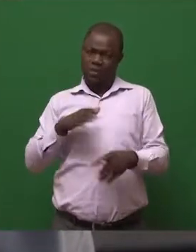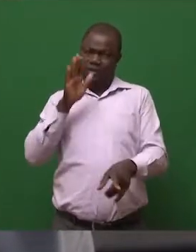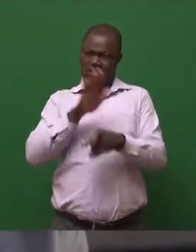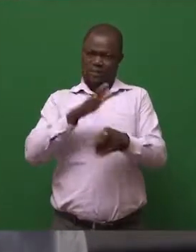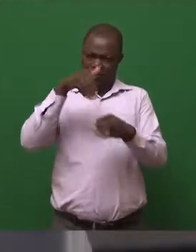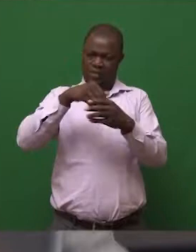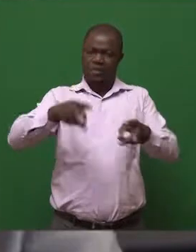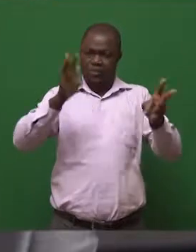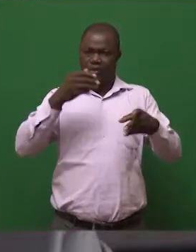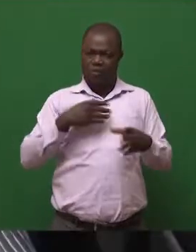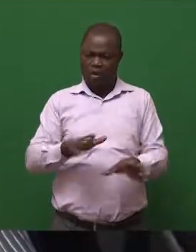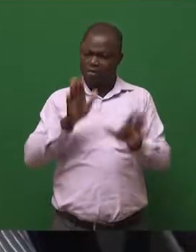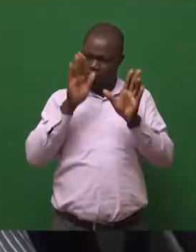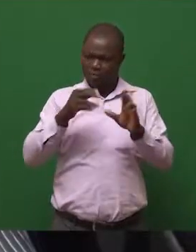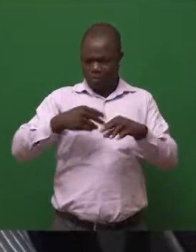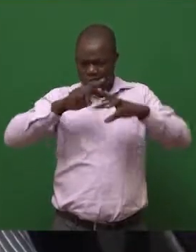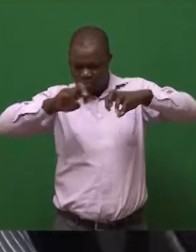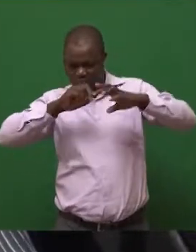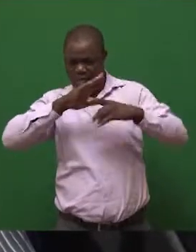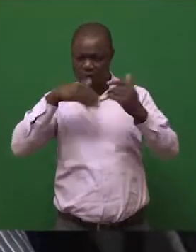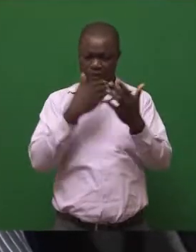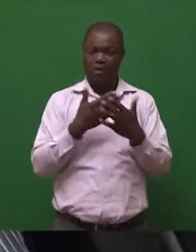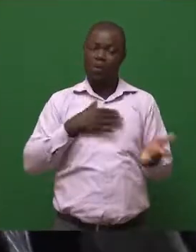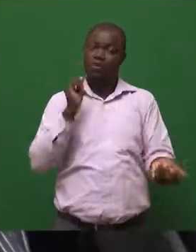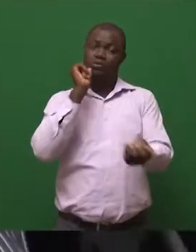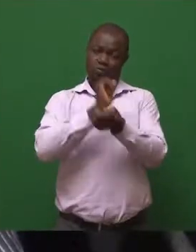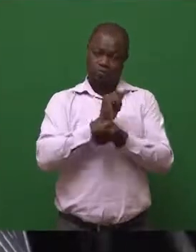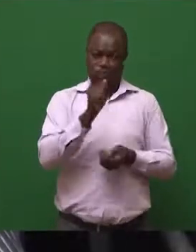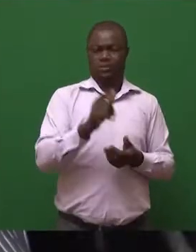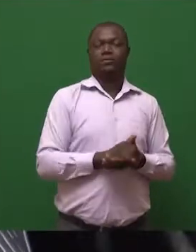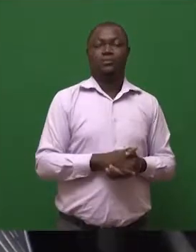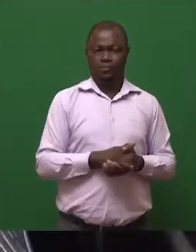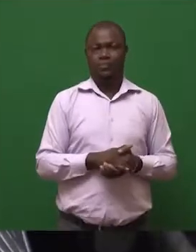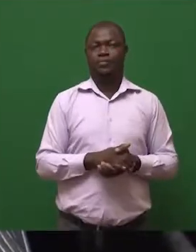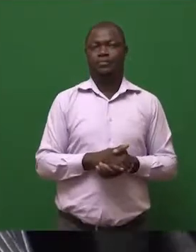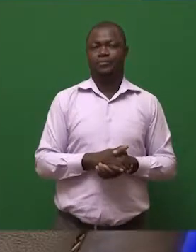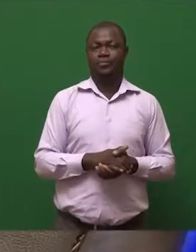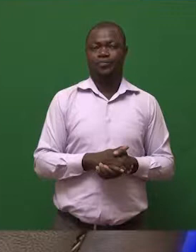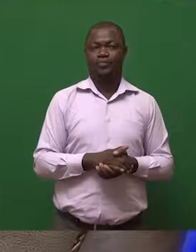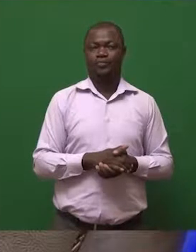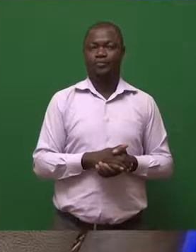tinombogara ma office tichange tiri mumugwagwa imomo. Mashoko makukuta ari kutaurwa.